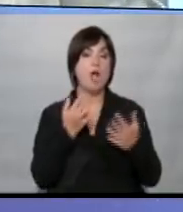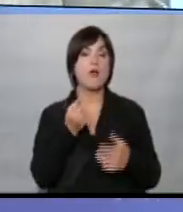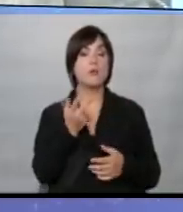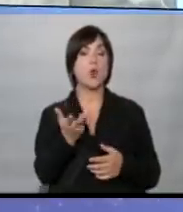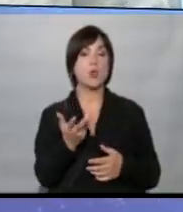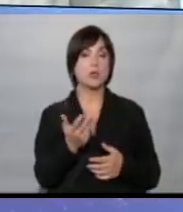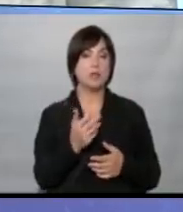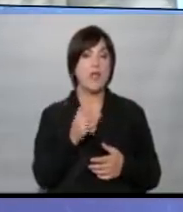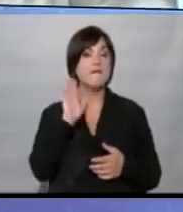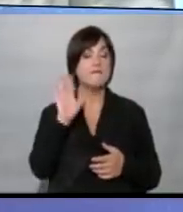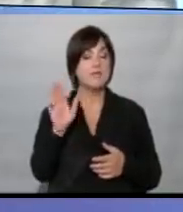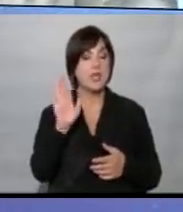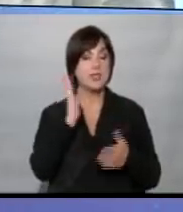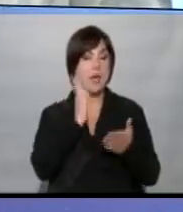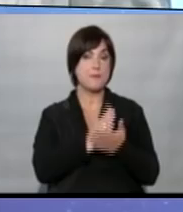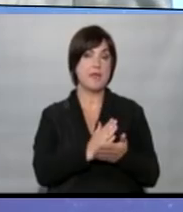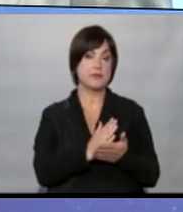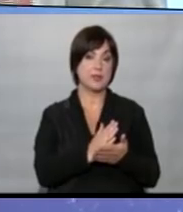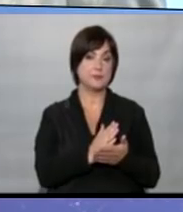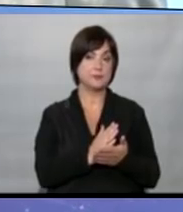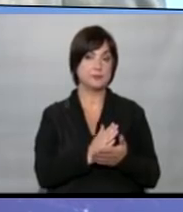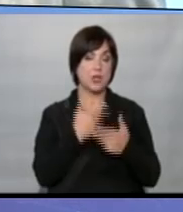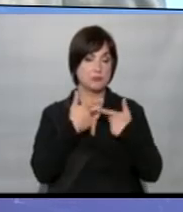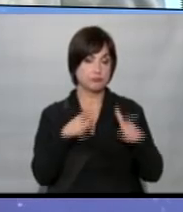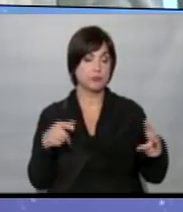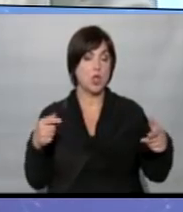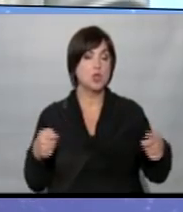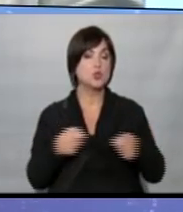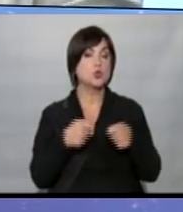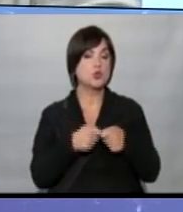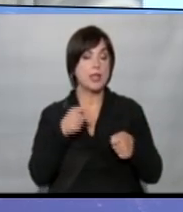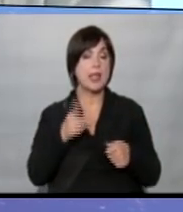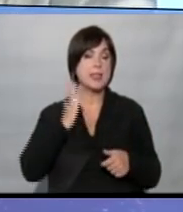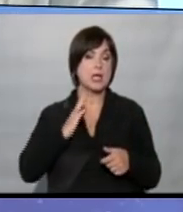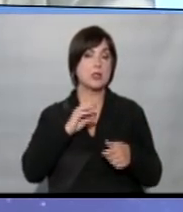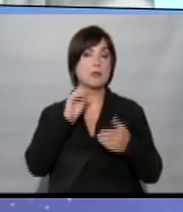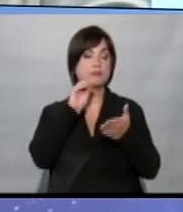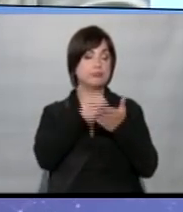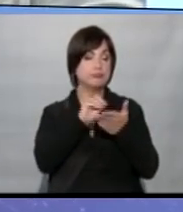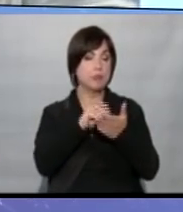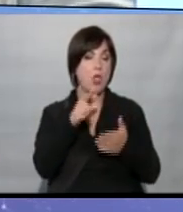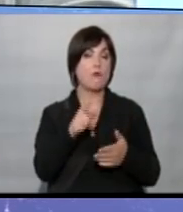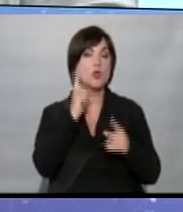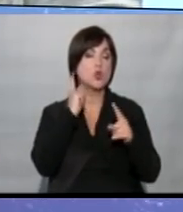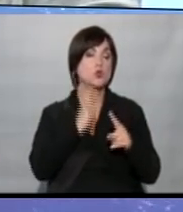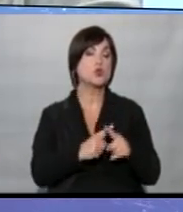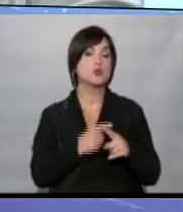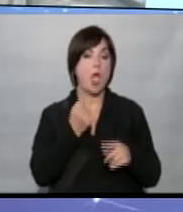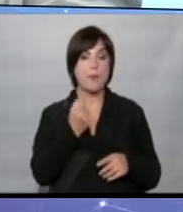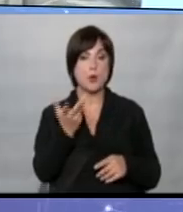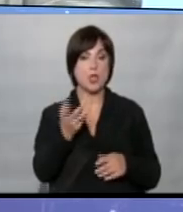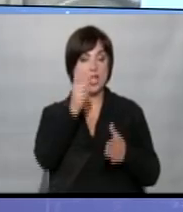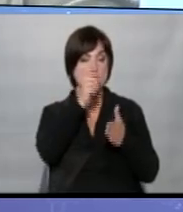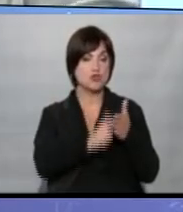бројката. Вие да бевте легитимно здружение на граѓани, регистрирани некаде, со точна бројка